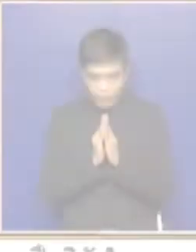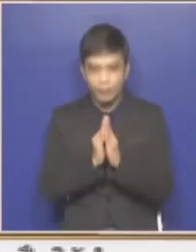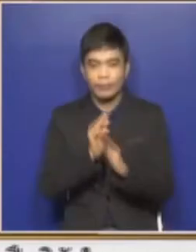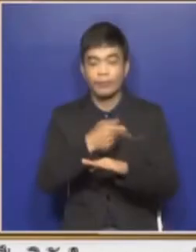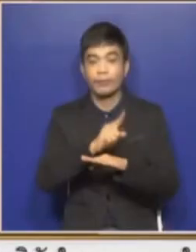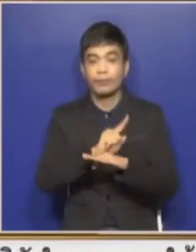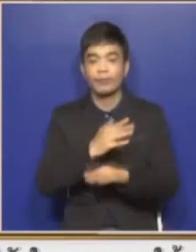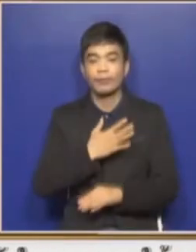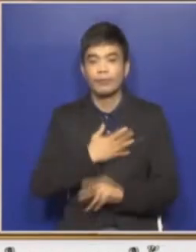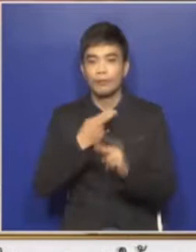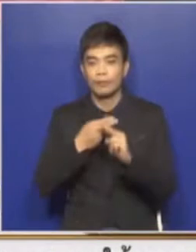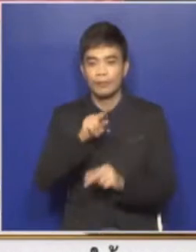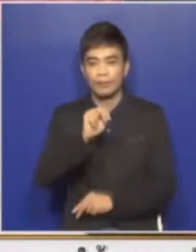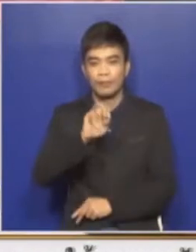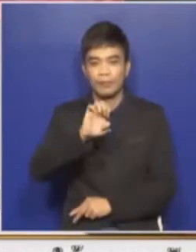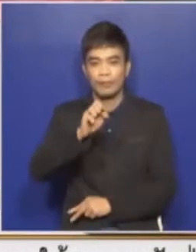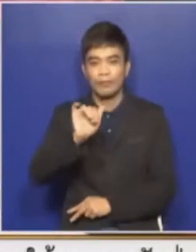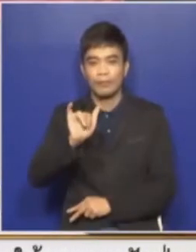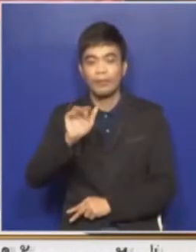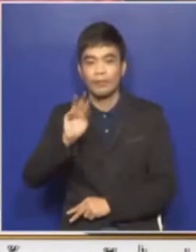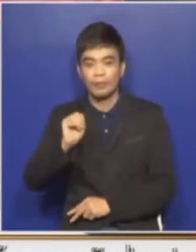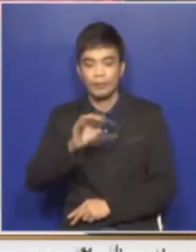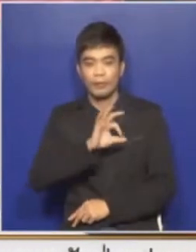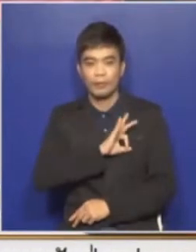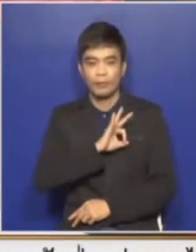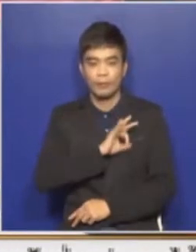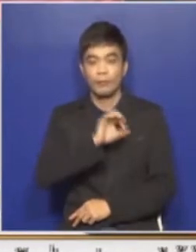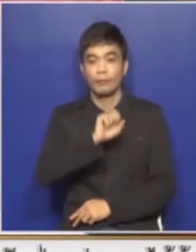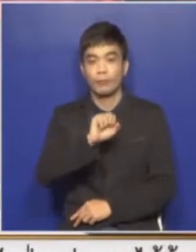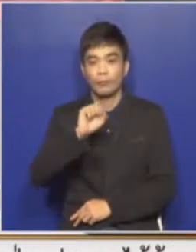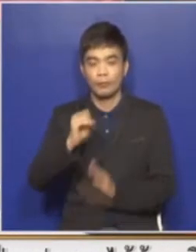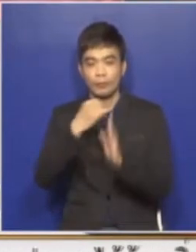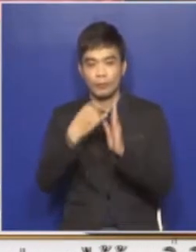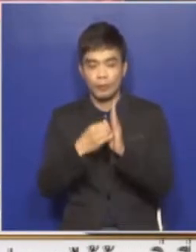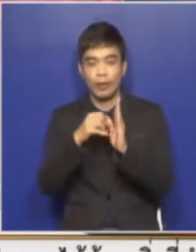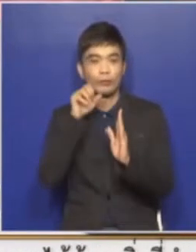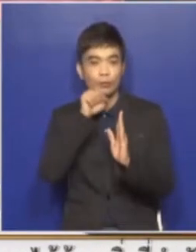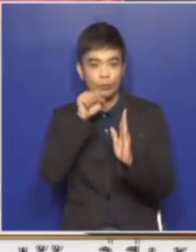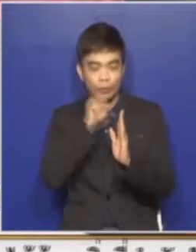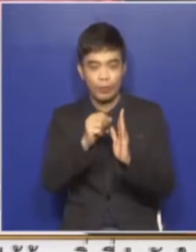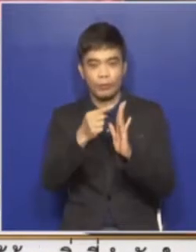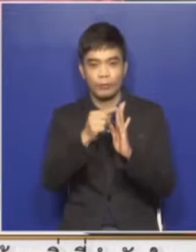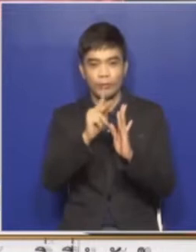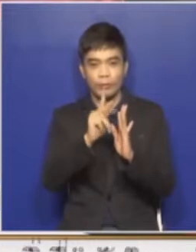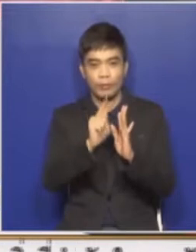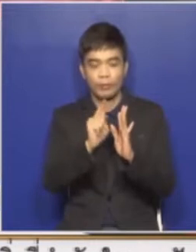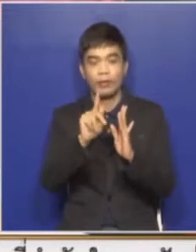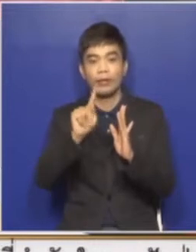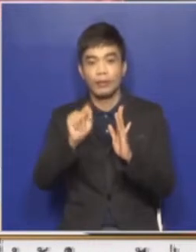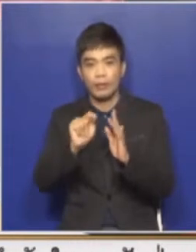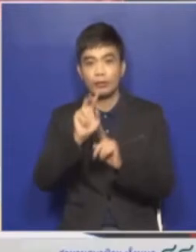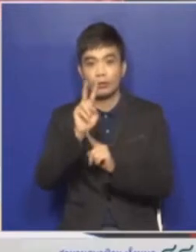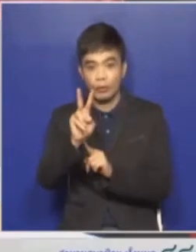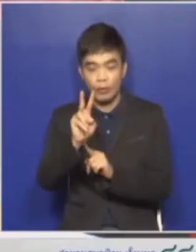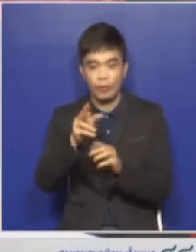ก็ผมนิยมเวชกามาสมาชิกสภาผู้แทนราษฎรจังหวัดสกลนครเขต 2พรรคเพื่อไทยวันนี้